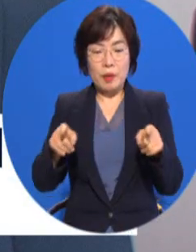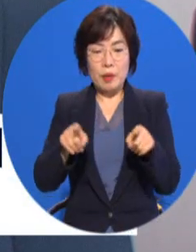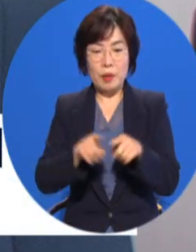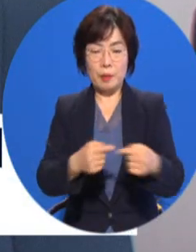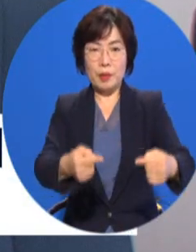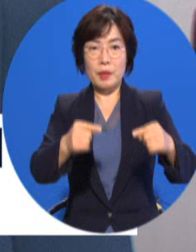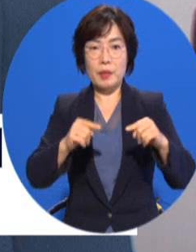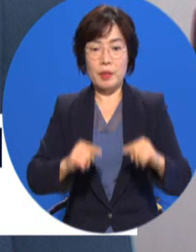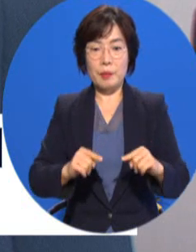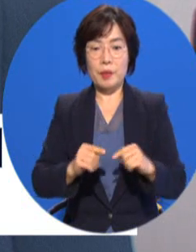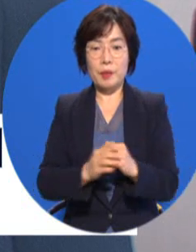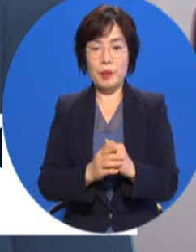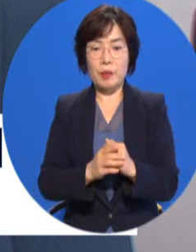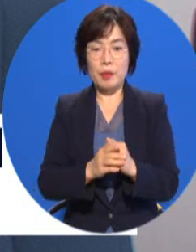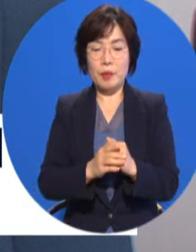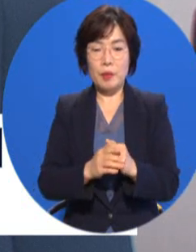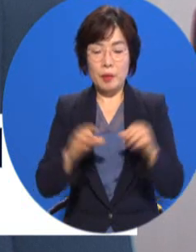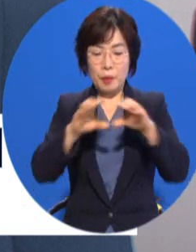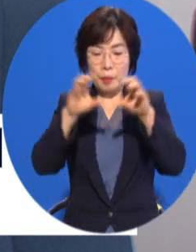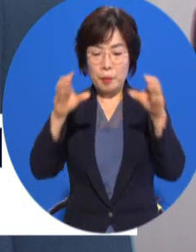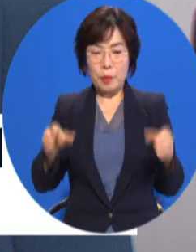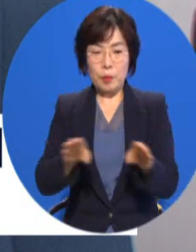행정기관하고 그다음에 제철하고 같이